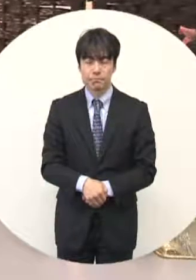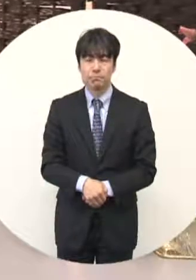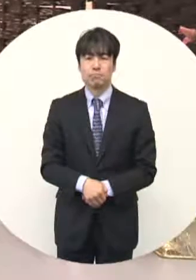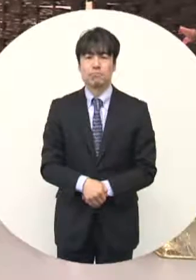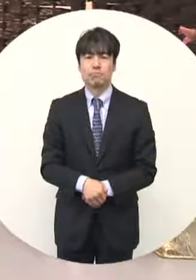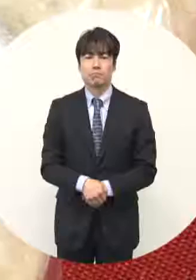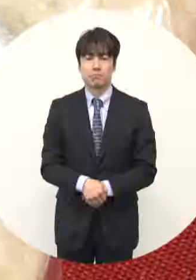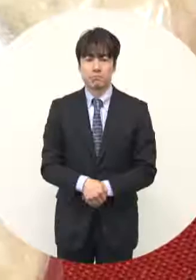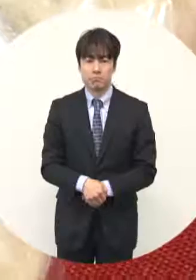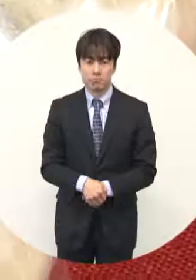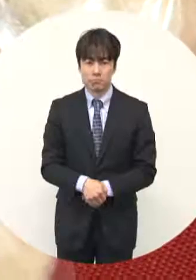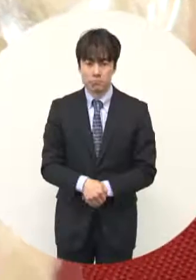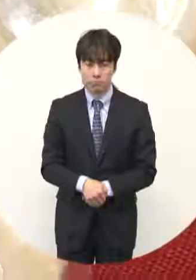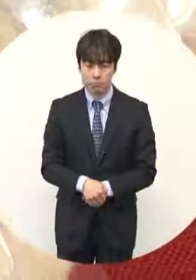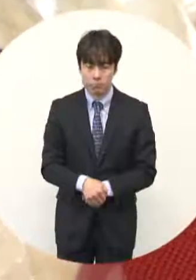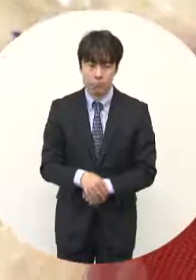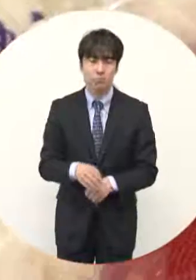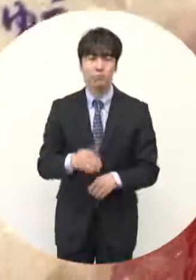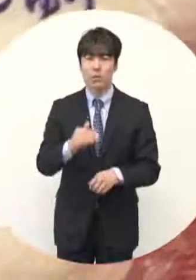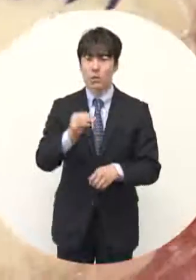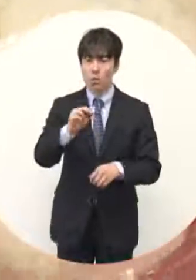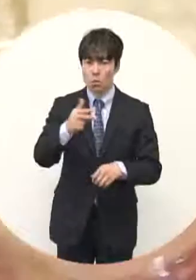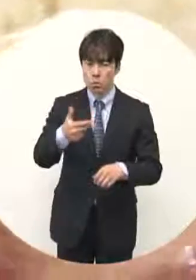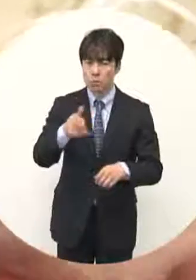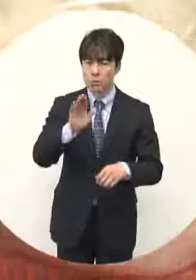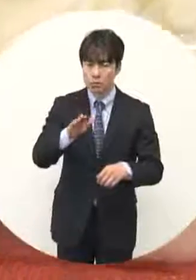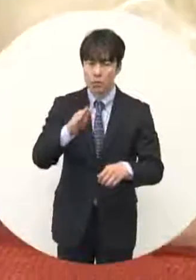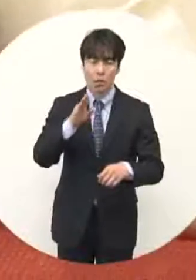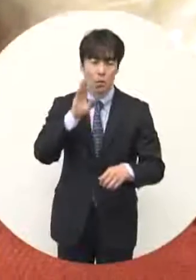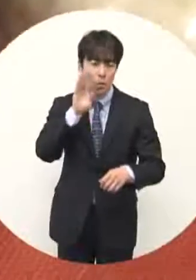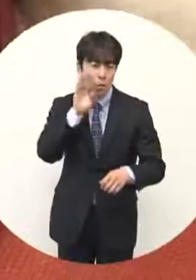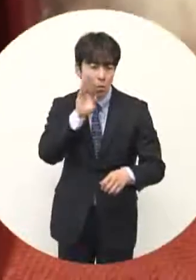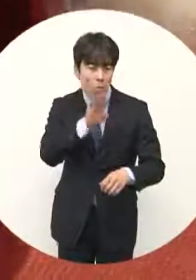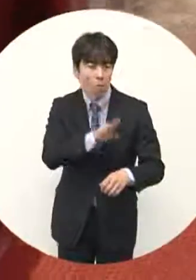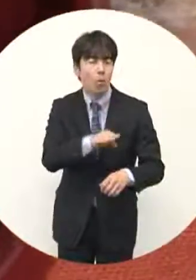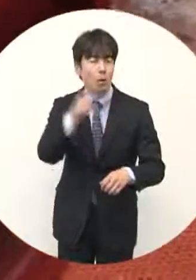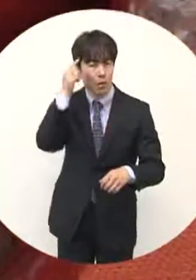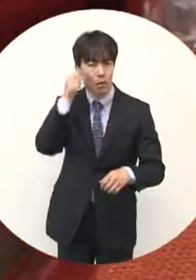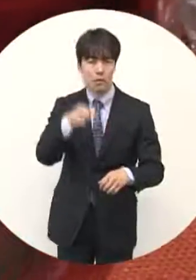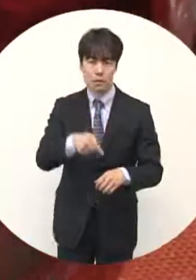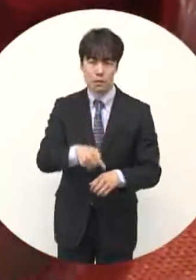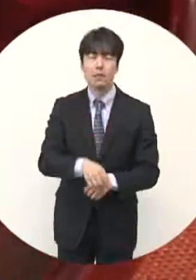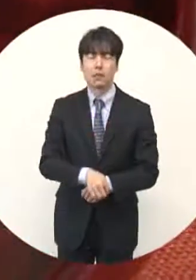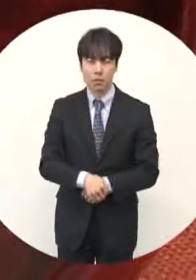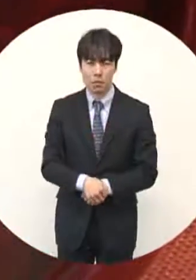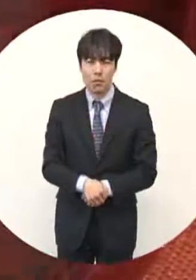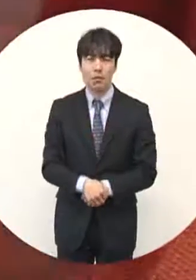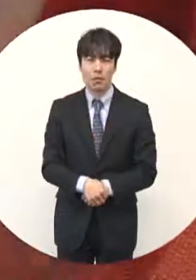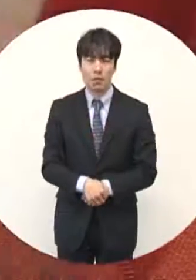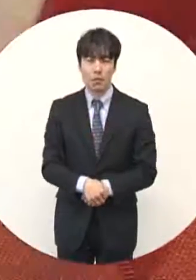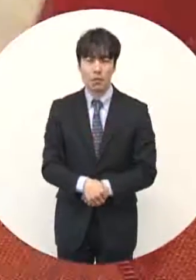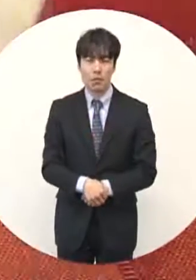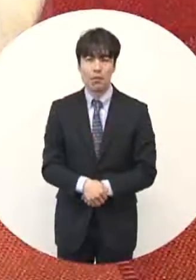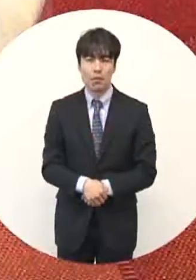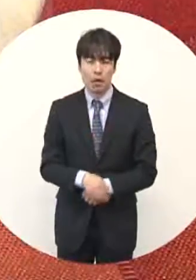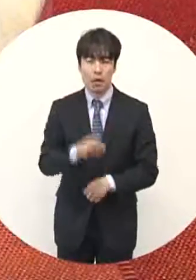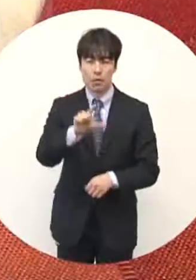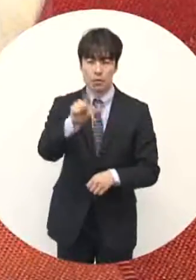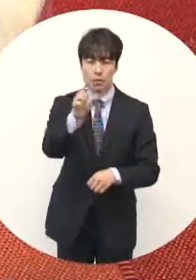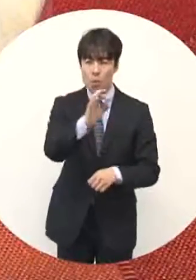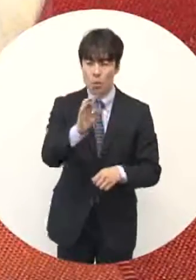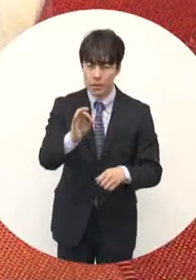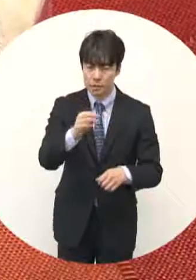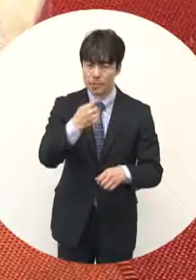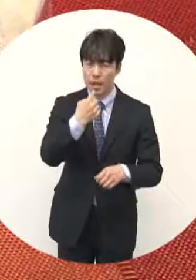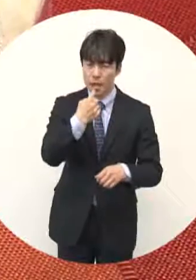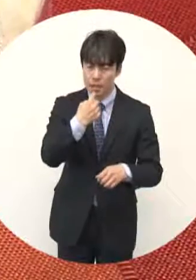う。すごくコシがあって滑らかさもありますね。あ、すごく上品な味わいで